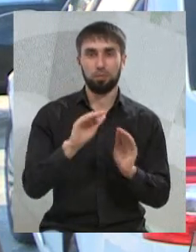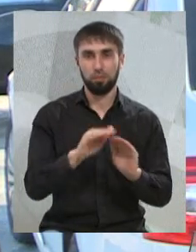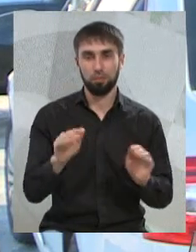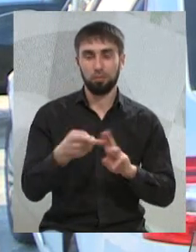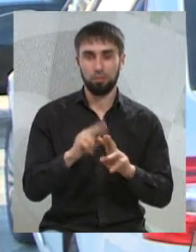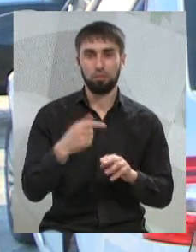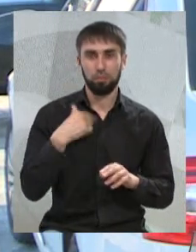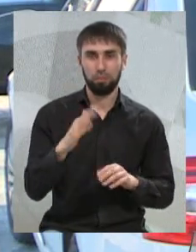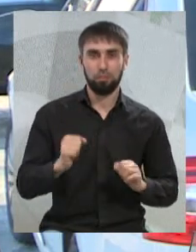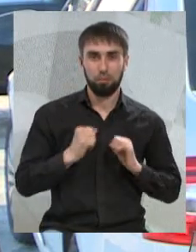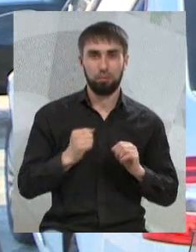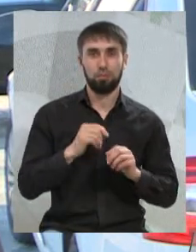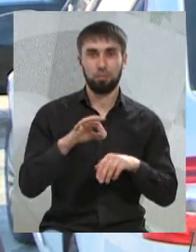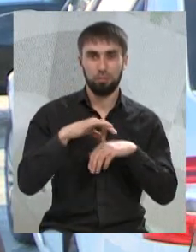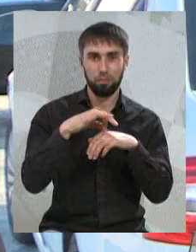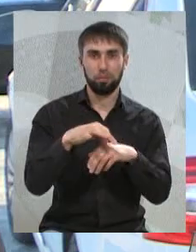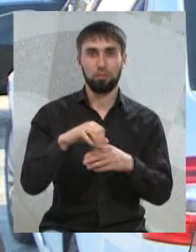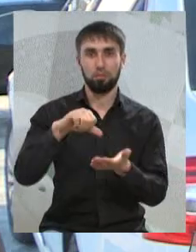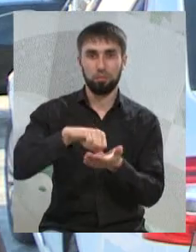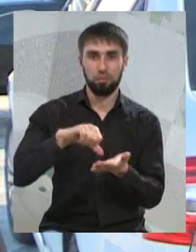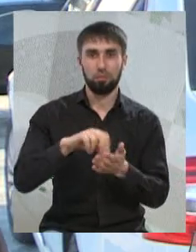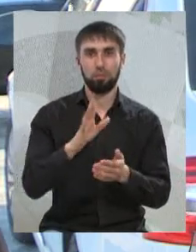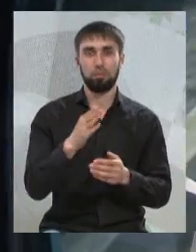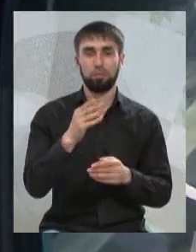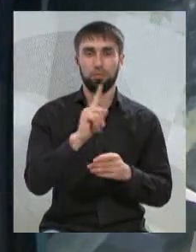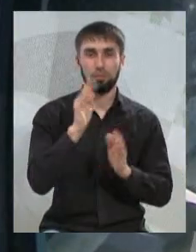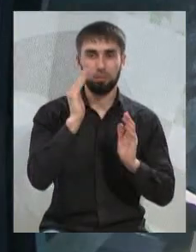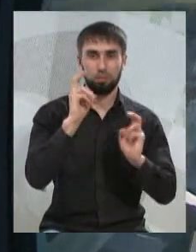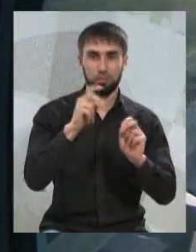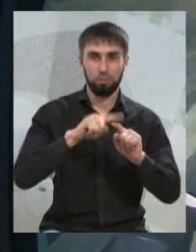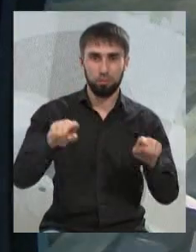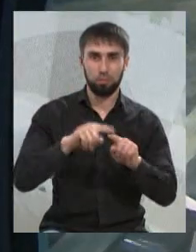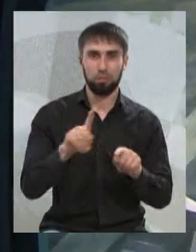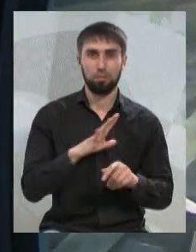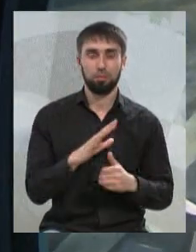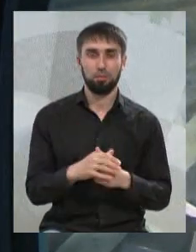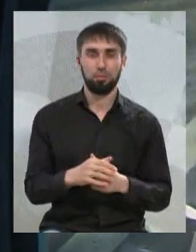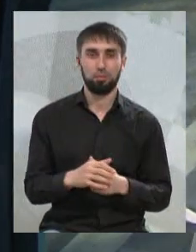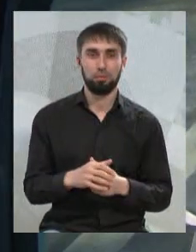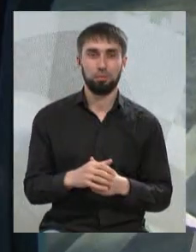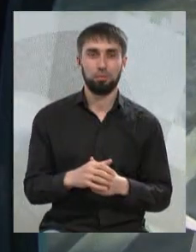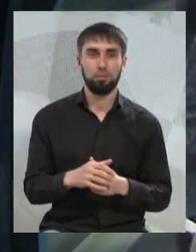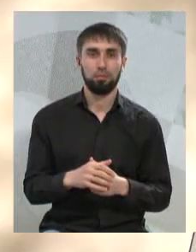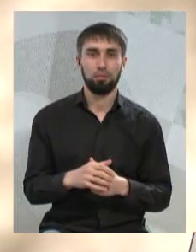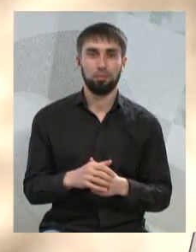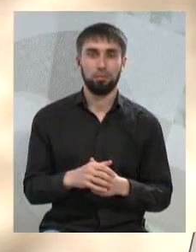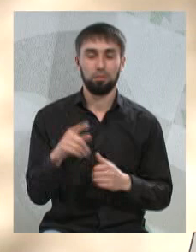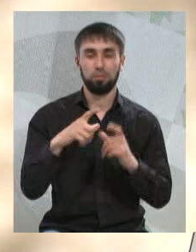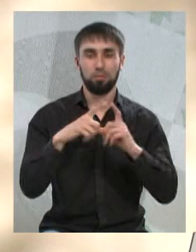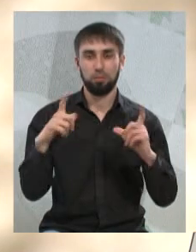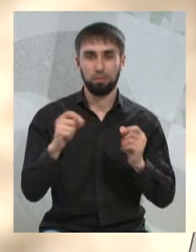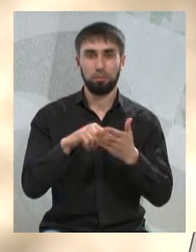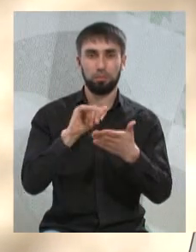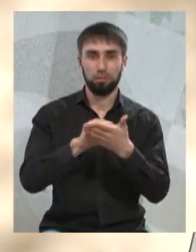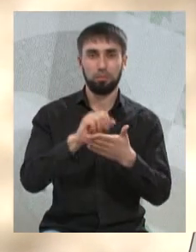проводить эти мероприятия регулярно с общественностью, с духовенством. Вручение буклетов или памятки с надписью «Сбавь скорость, сохрани